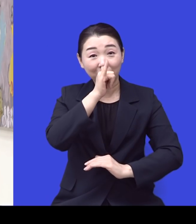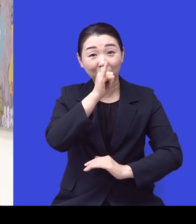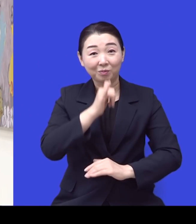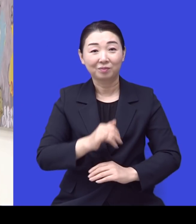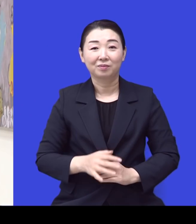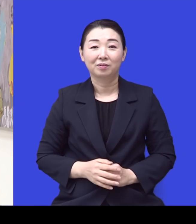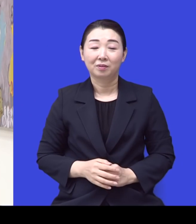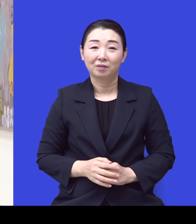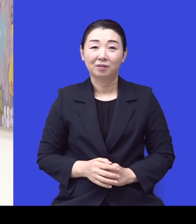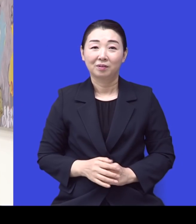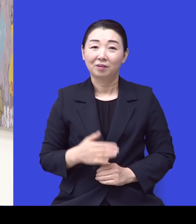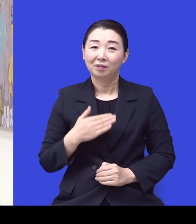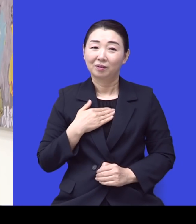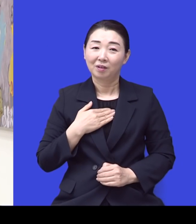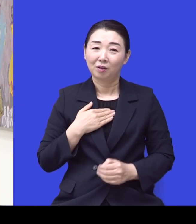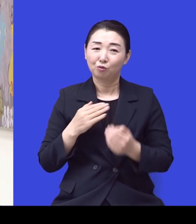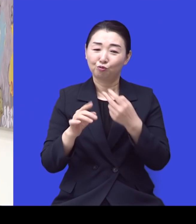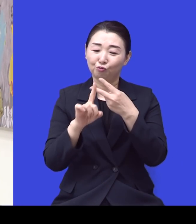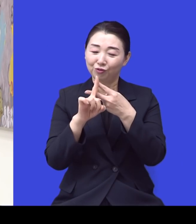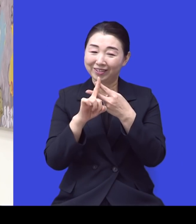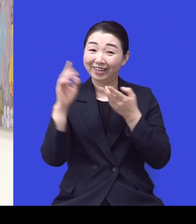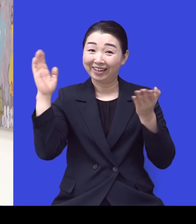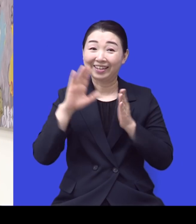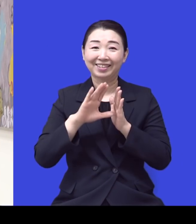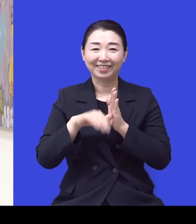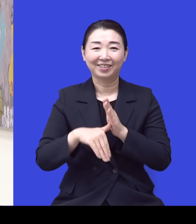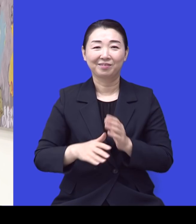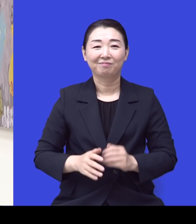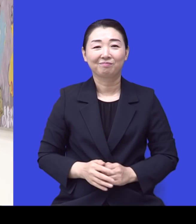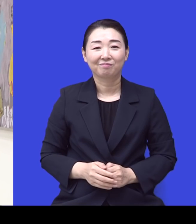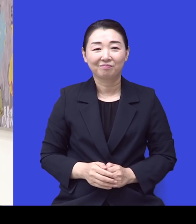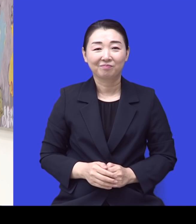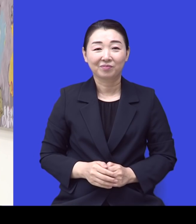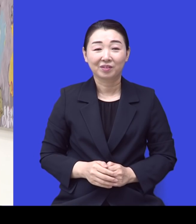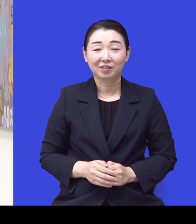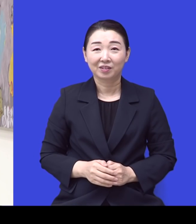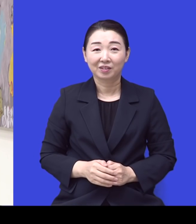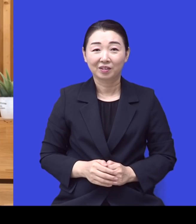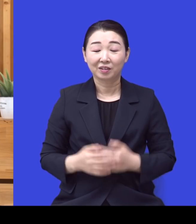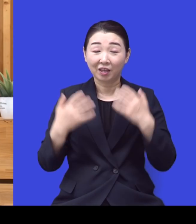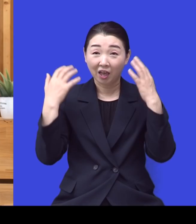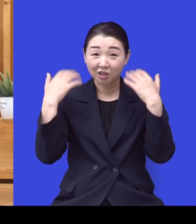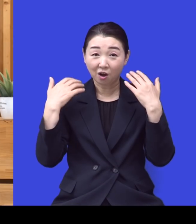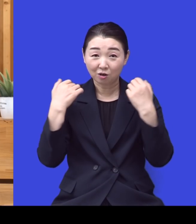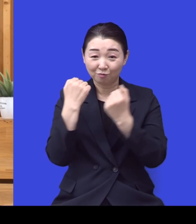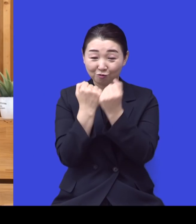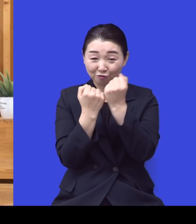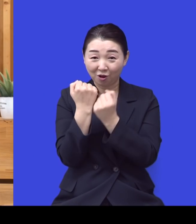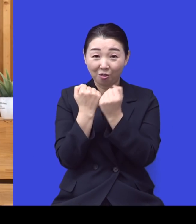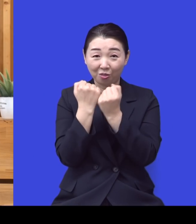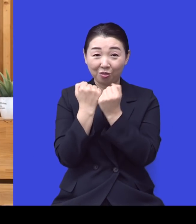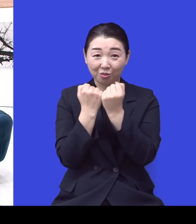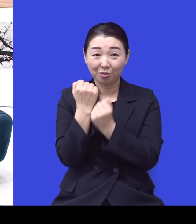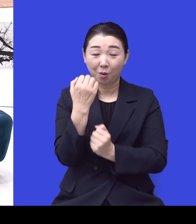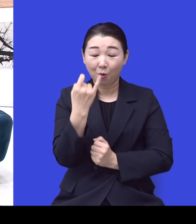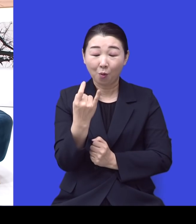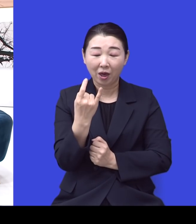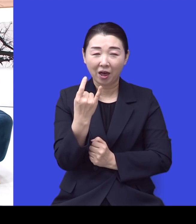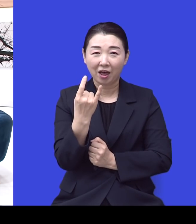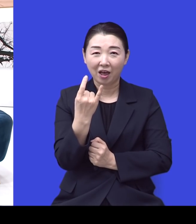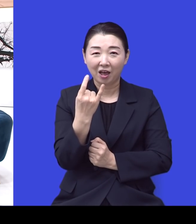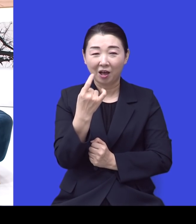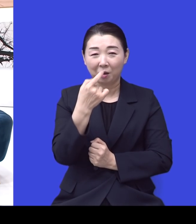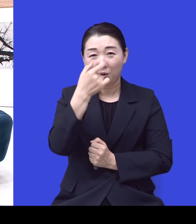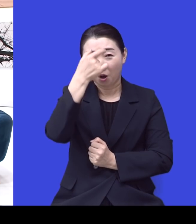그때 중학교 이제 1학년 때였는데 그게 네. 이제 그 당시 여름 쉬는 때 기도원에 그랬죠. 갔잖아요. 예. 그 3박 4일 기도원을